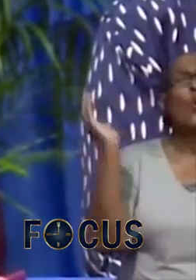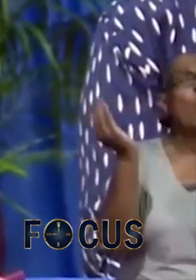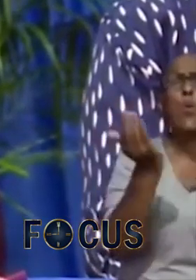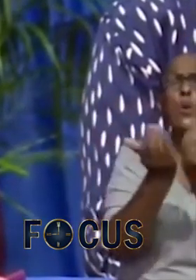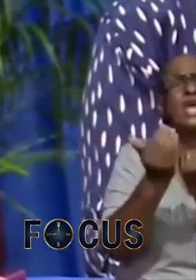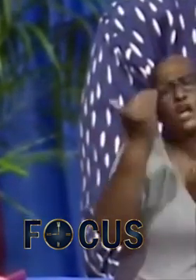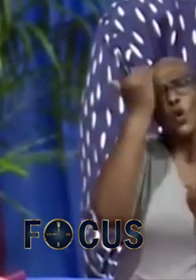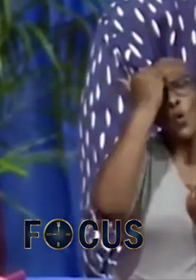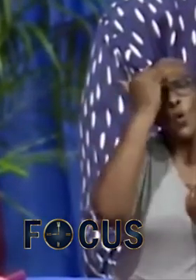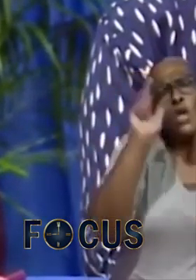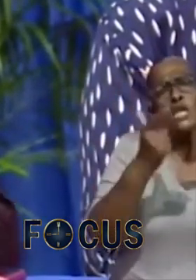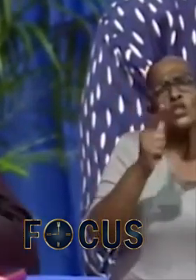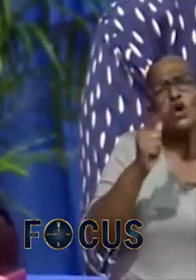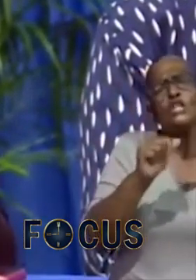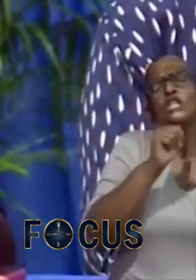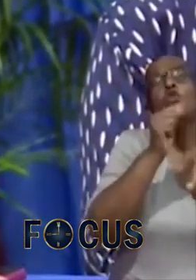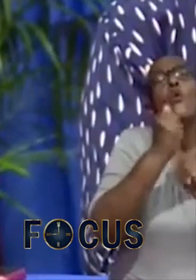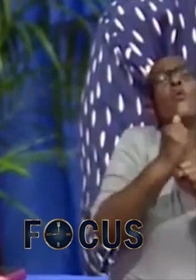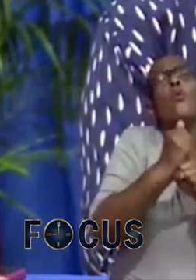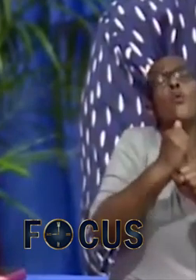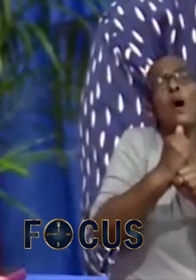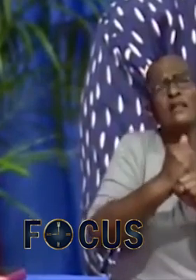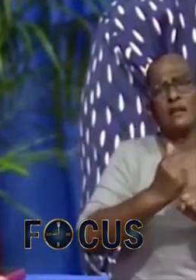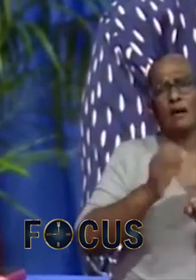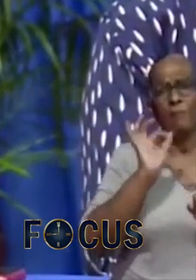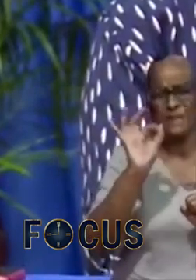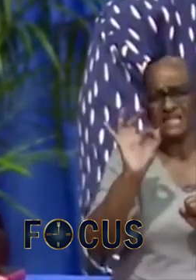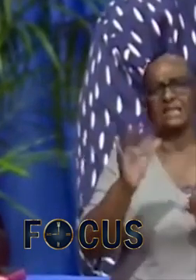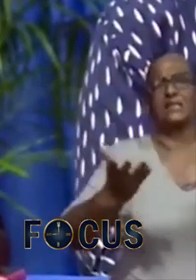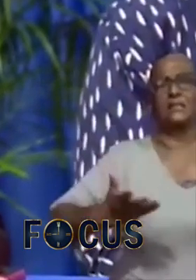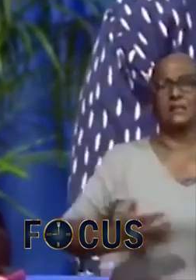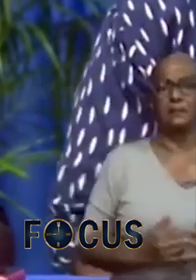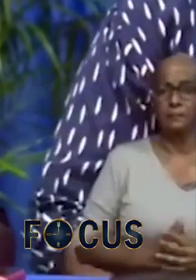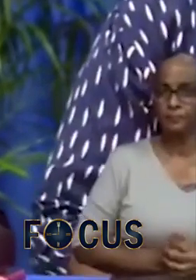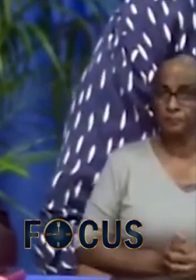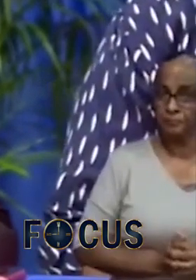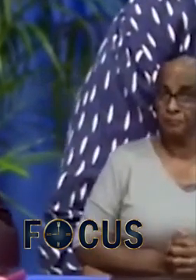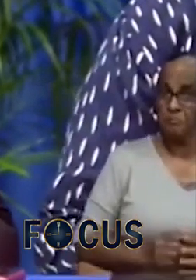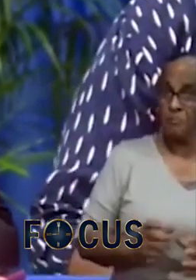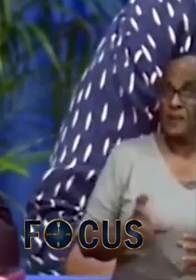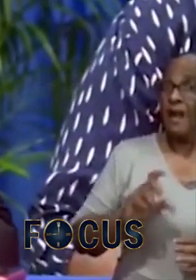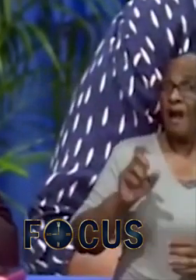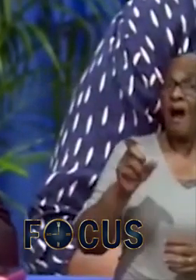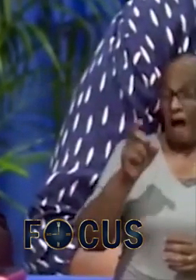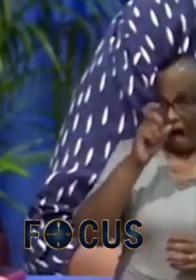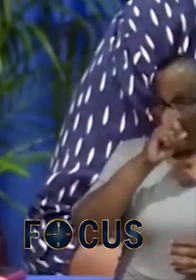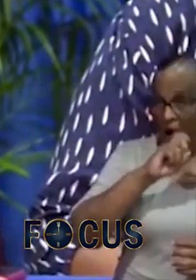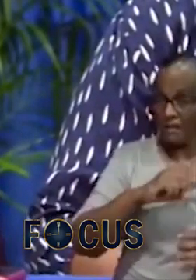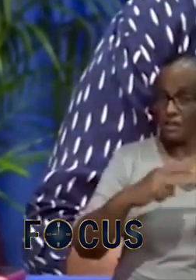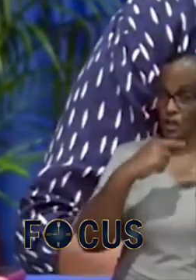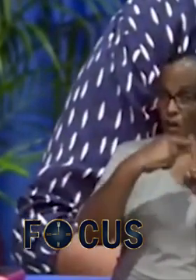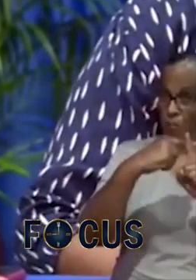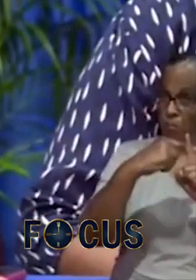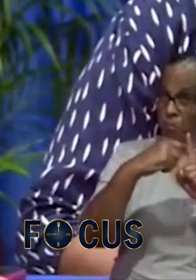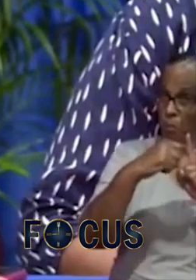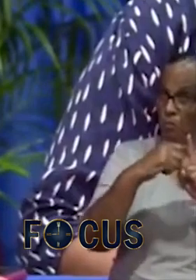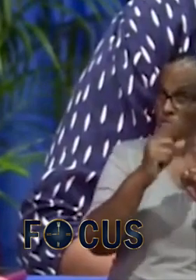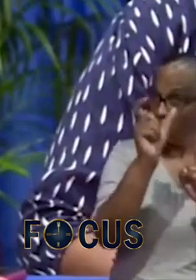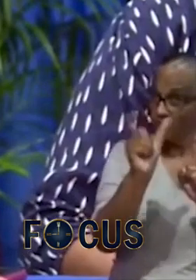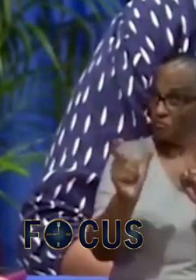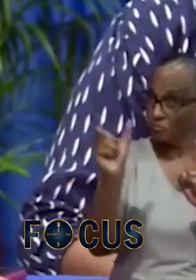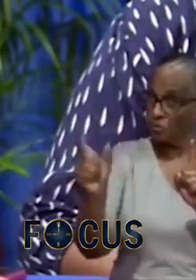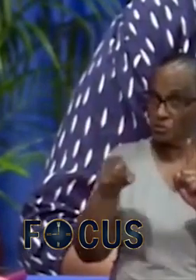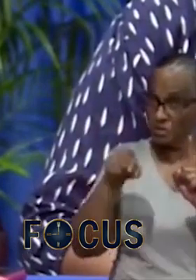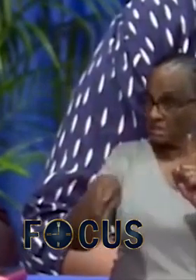niet vaststaat dat dat werkelijk een rol speelt. Als er positieve gevallen waren in NIS en wat ze